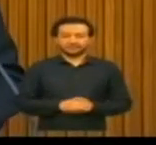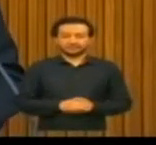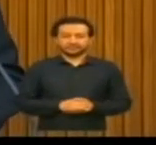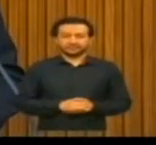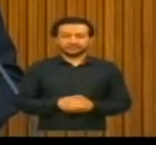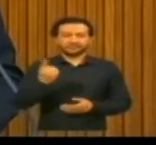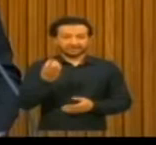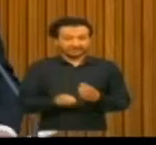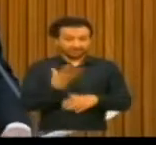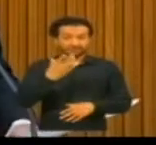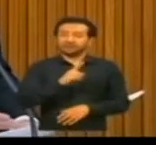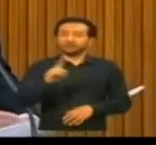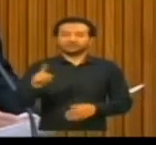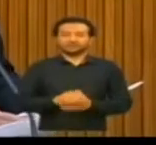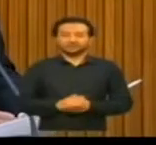Bir şey çıktı mı? Hayır.